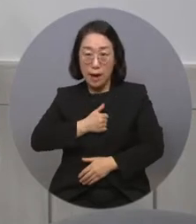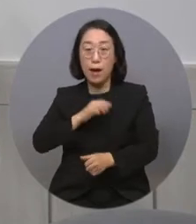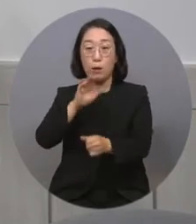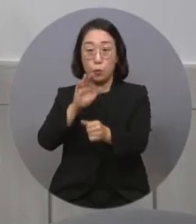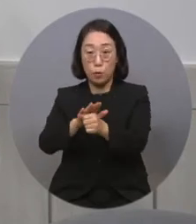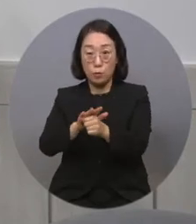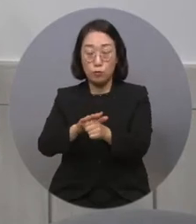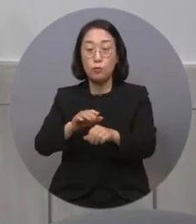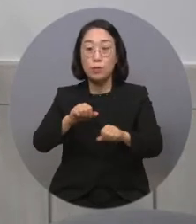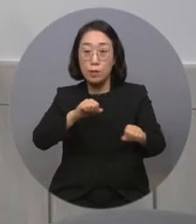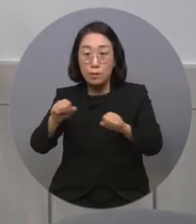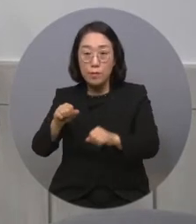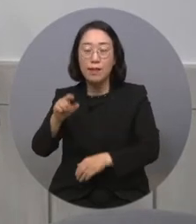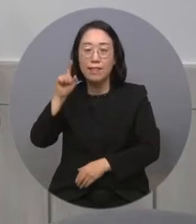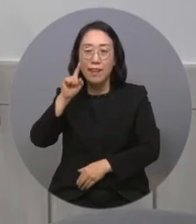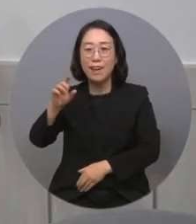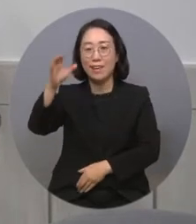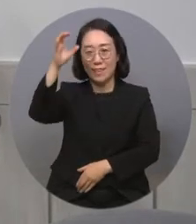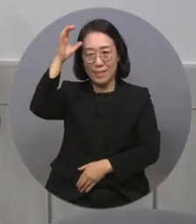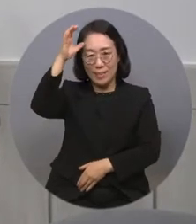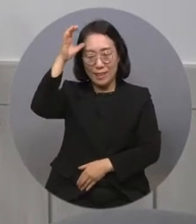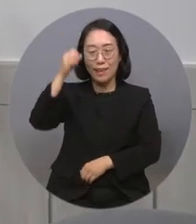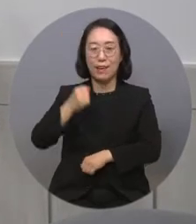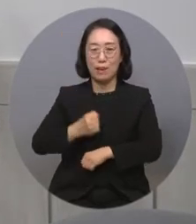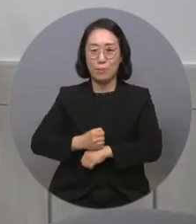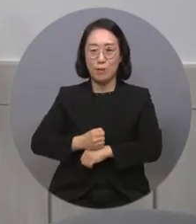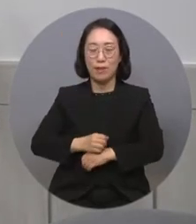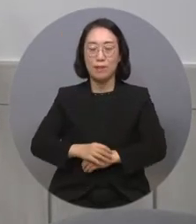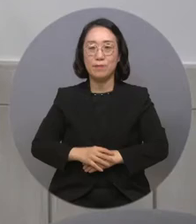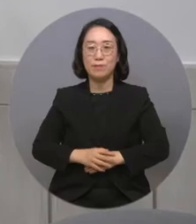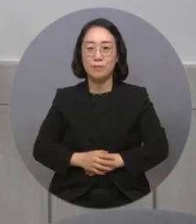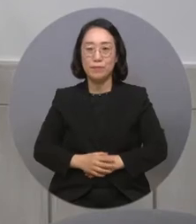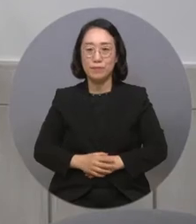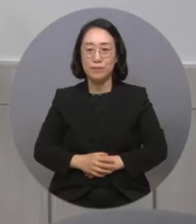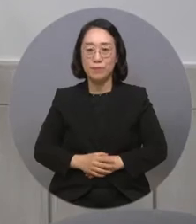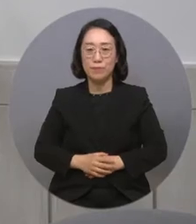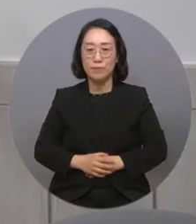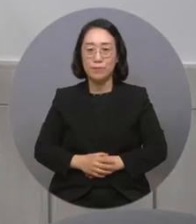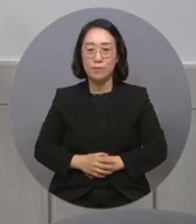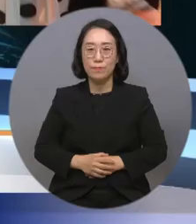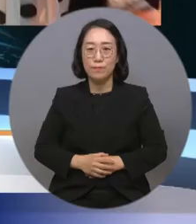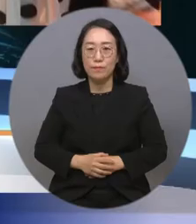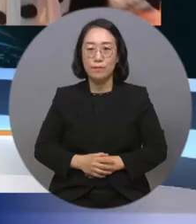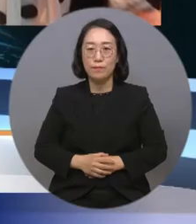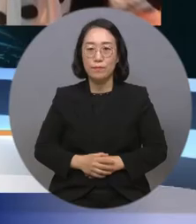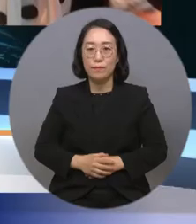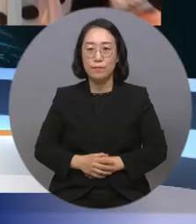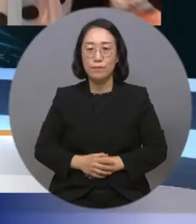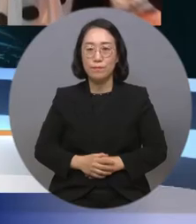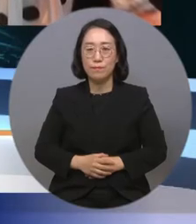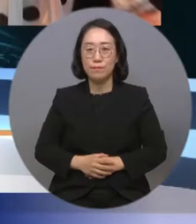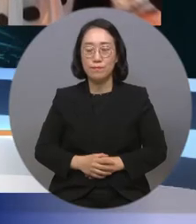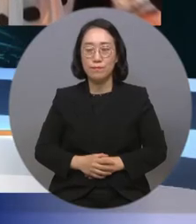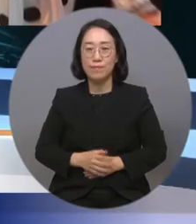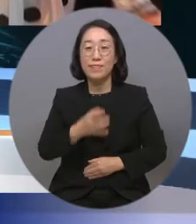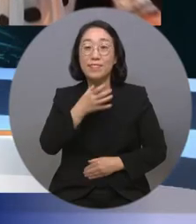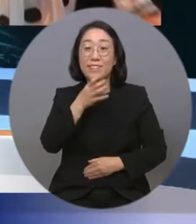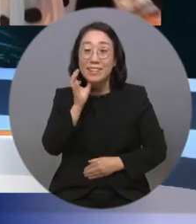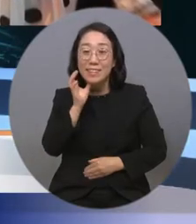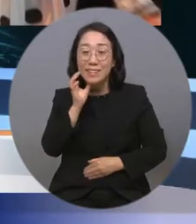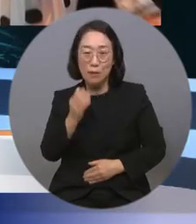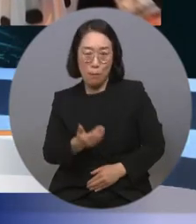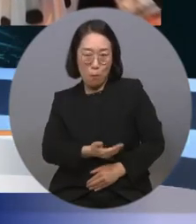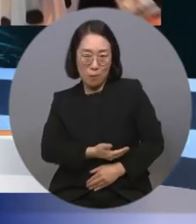노력과 실천이 있는 내일을 기대해봅니다. 복지TV 경기방송 정선입니다. 시니어 모델로